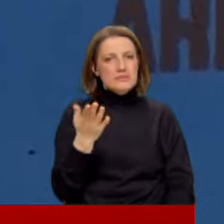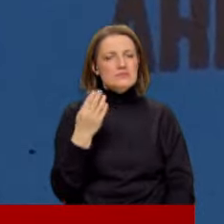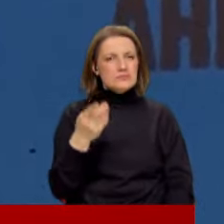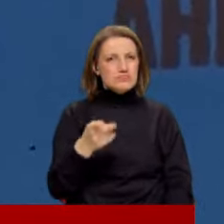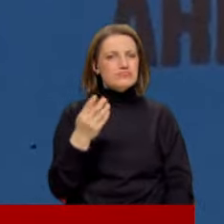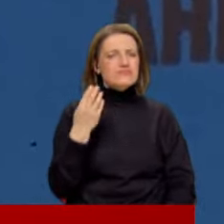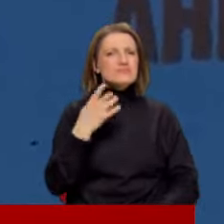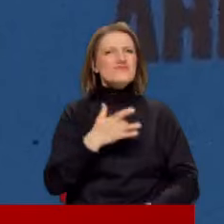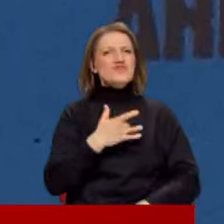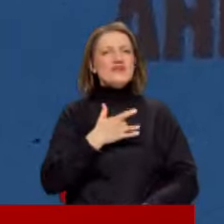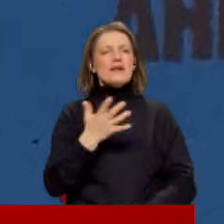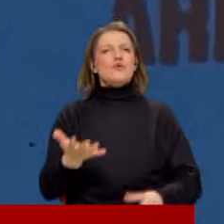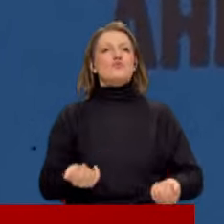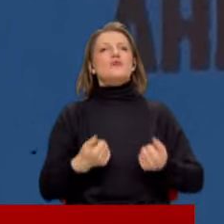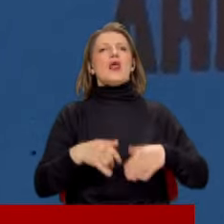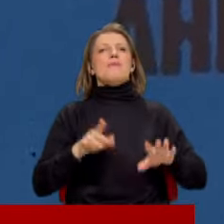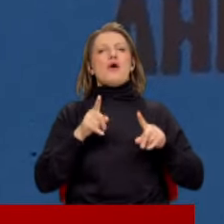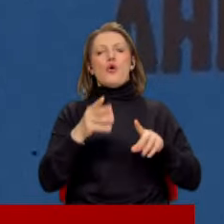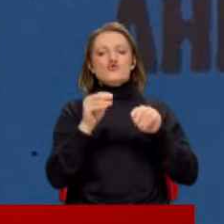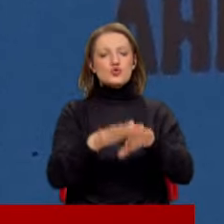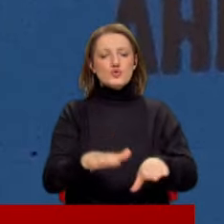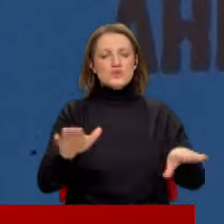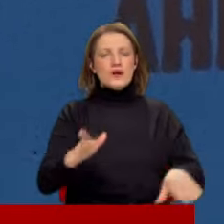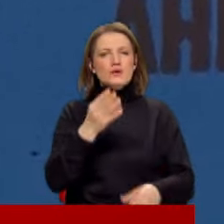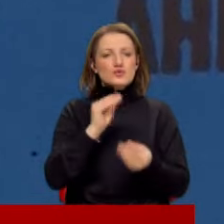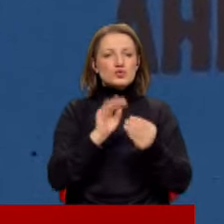vebalden kurtulamazsınız. O yavruların, o